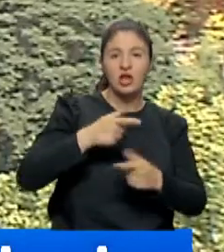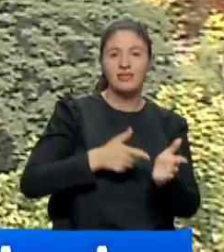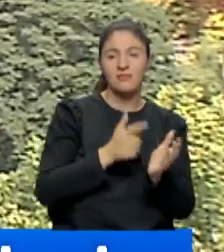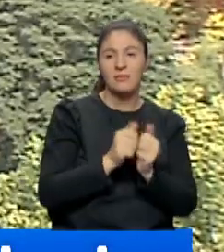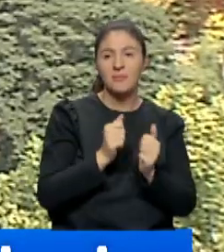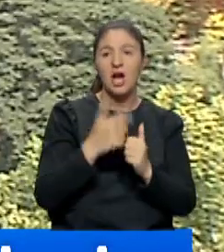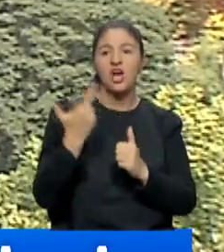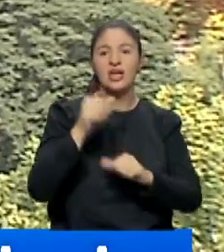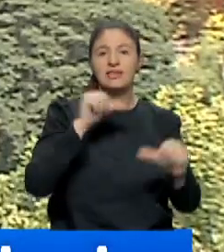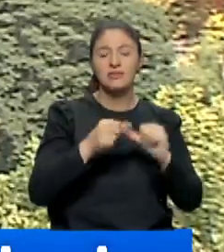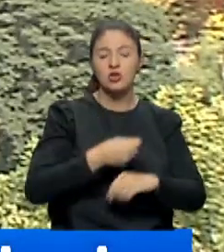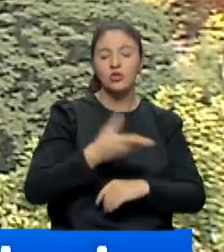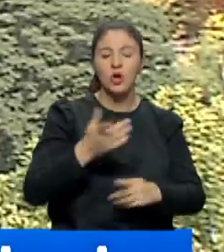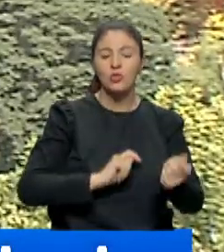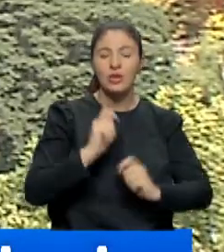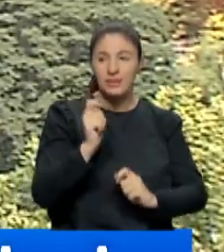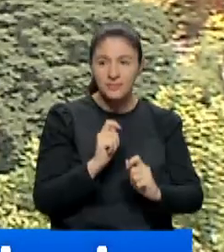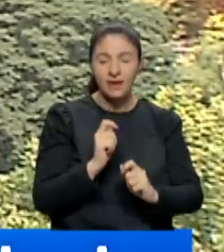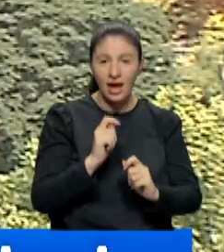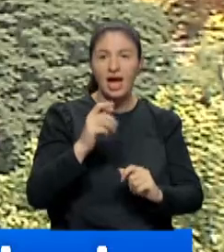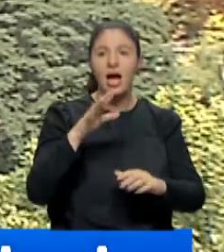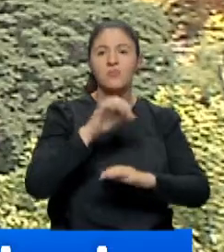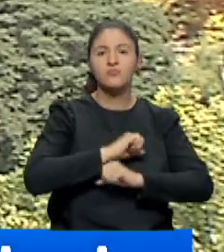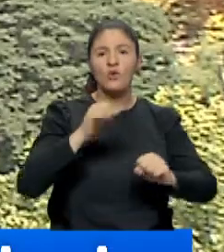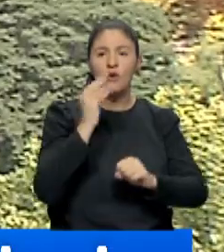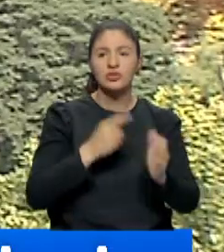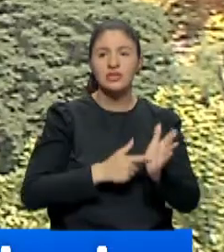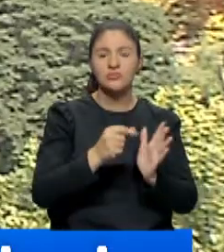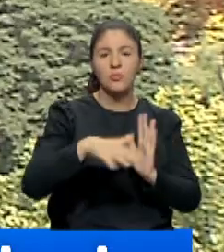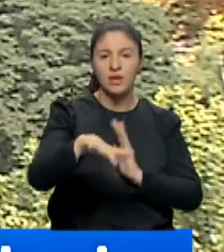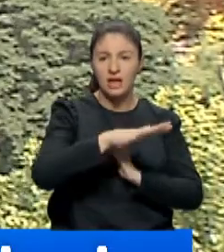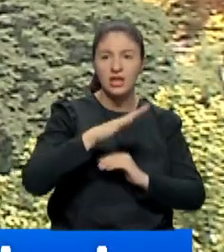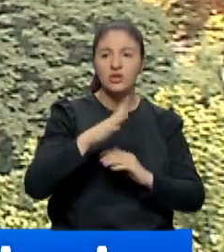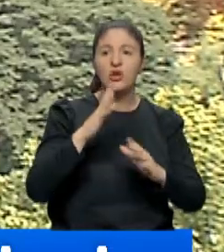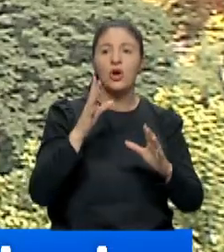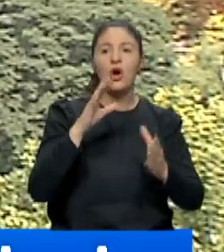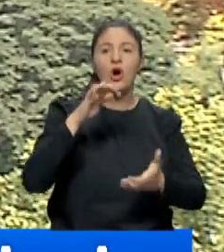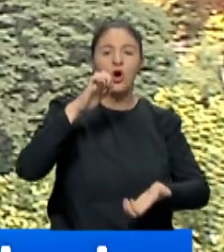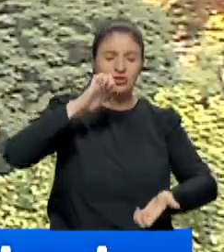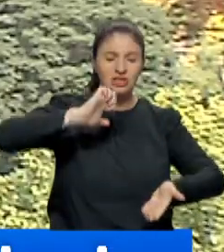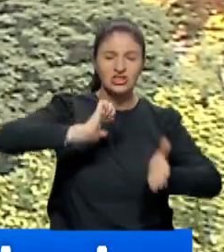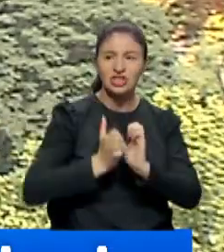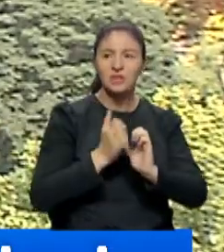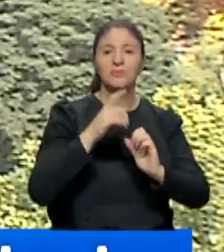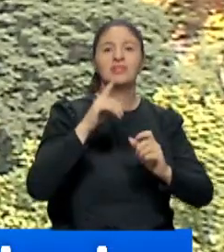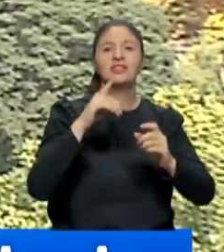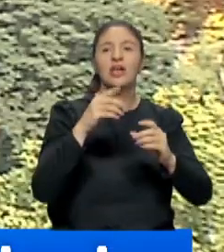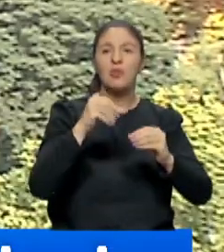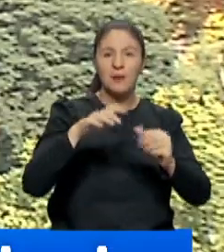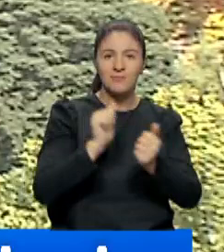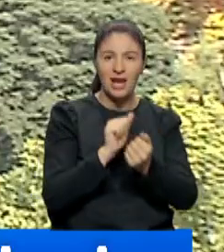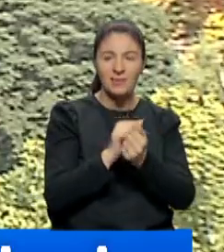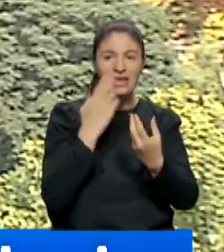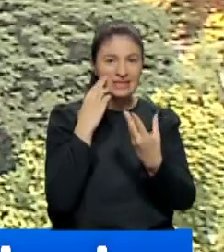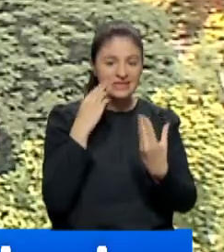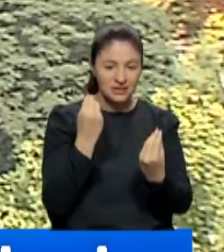tarım ile aşırı kimyasal gübre kullanımında tahrip olmuş tarım arazilerinin kompozit ile rehabilitasyonu ve